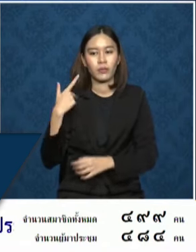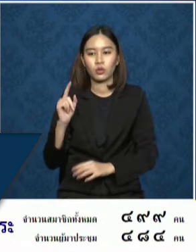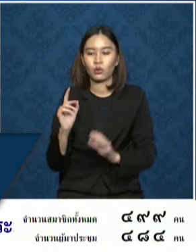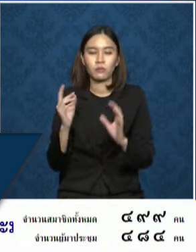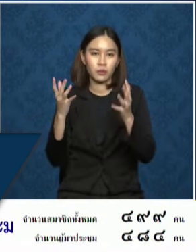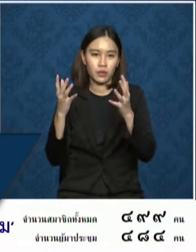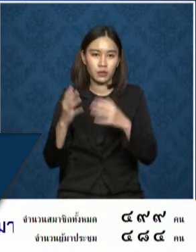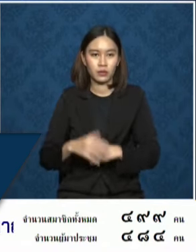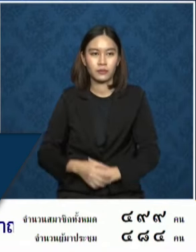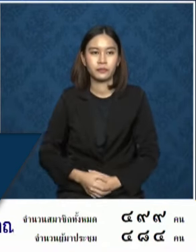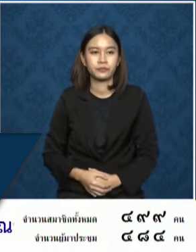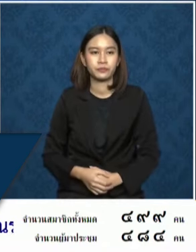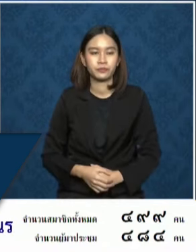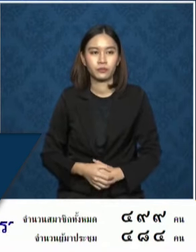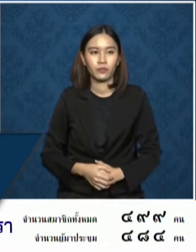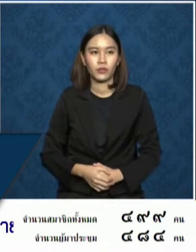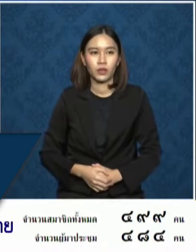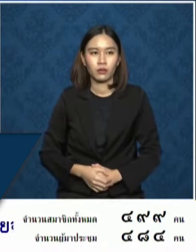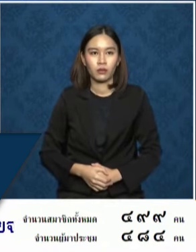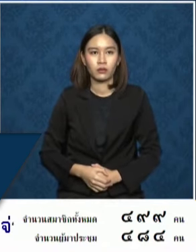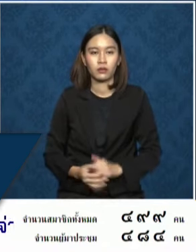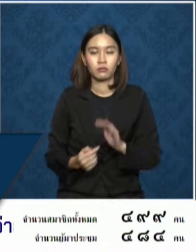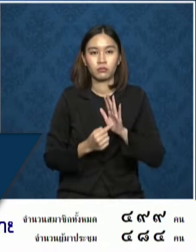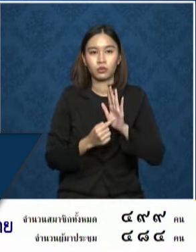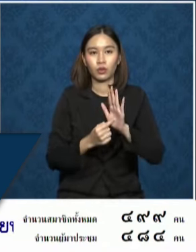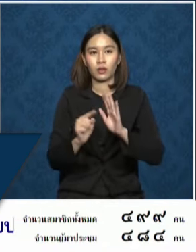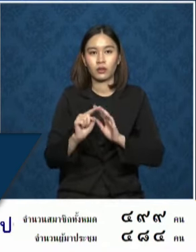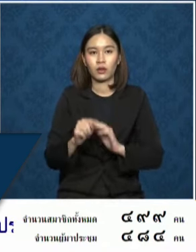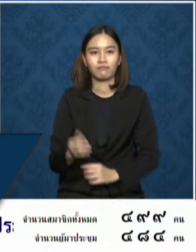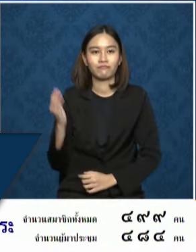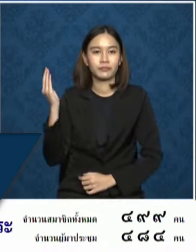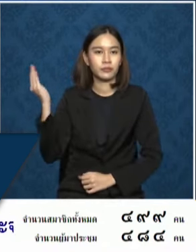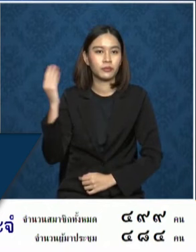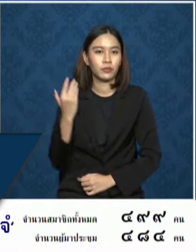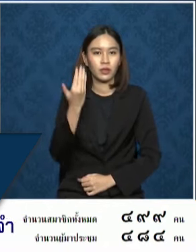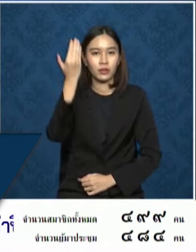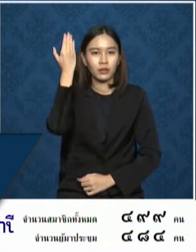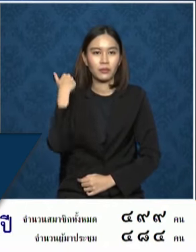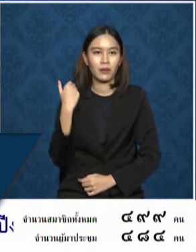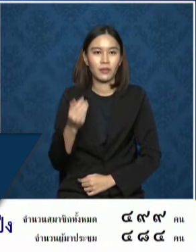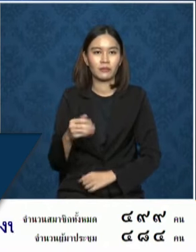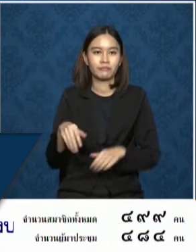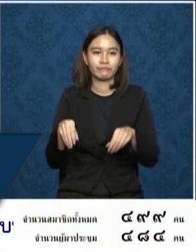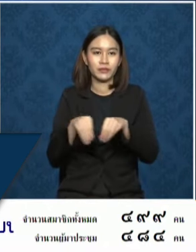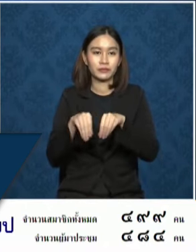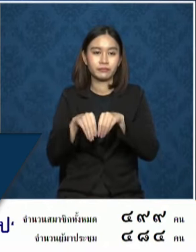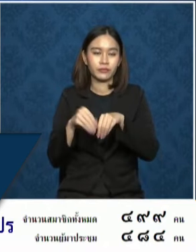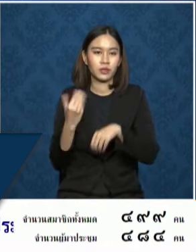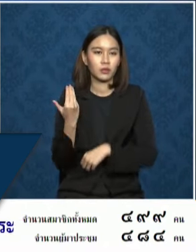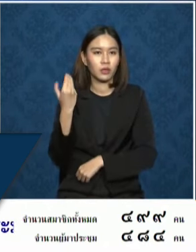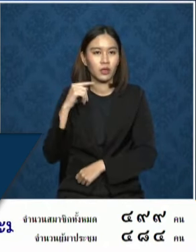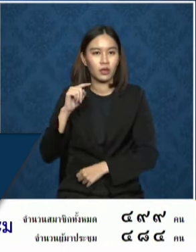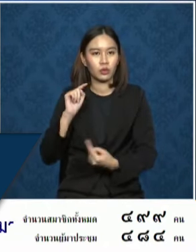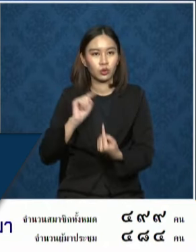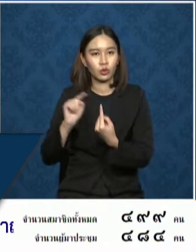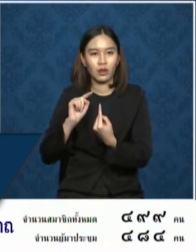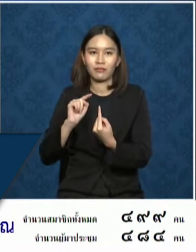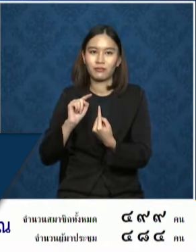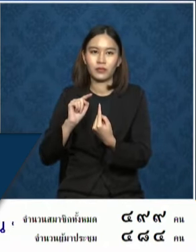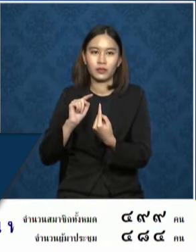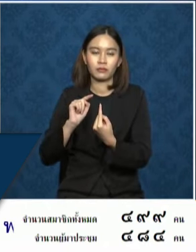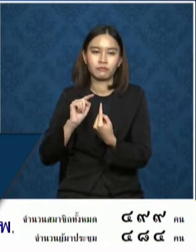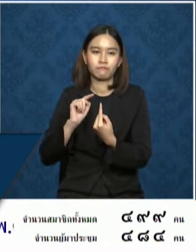อะไรนะครับตัวอย่างนะครับเนี่ครับที่ผ่านมาเหตุการณ์สดๆร้อนๆนะครับภาพการเดินภัยที่ล้มเหลว